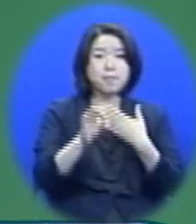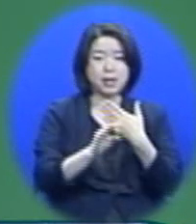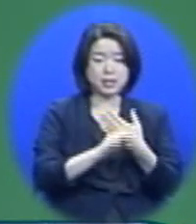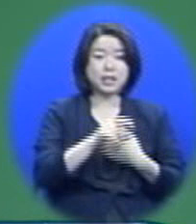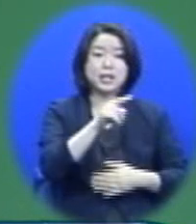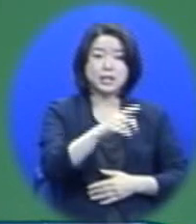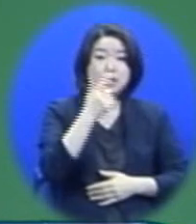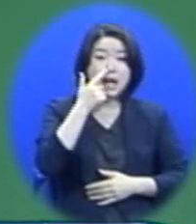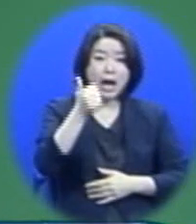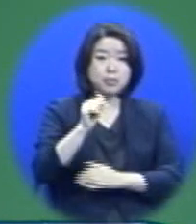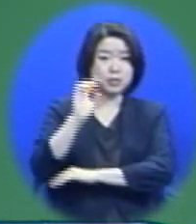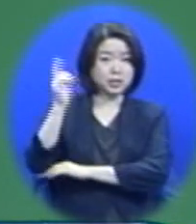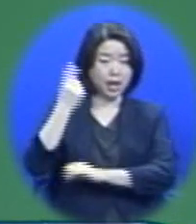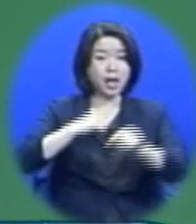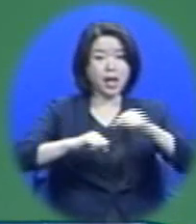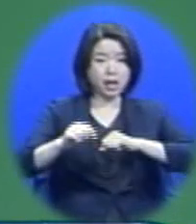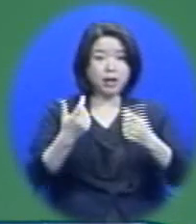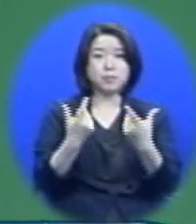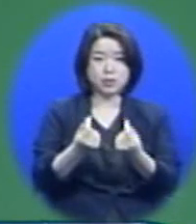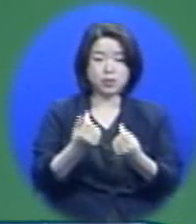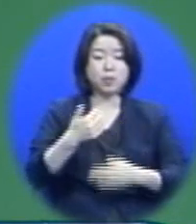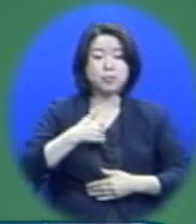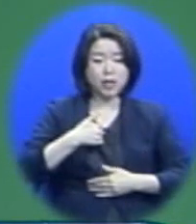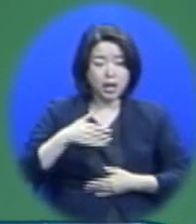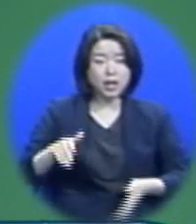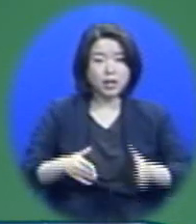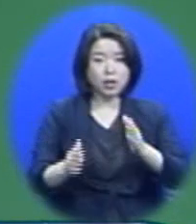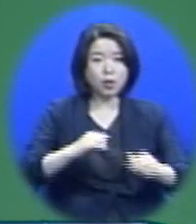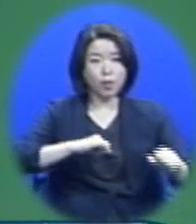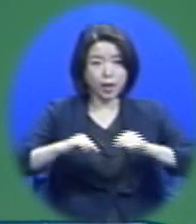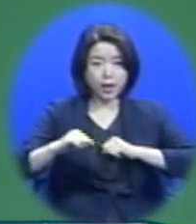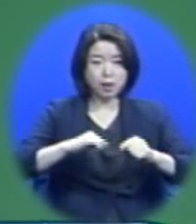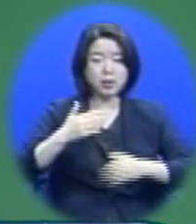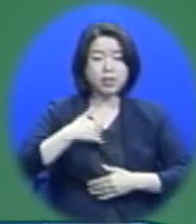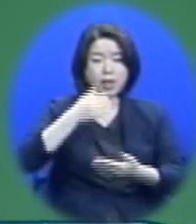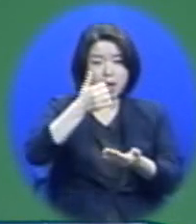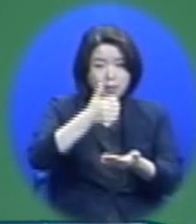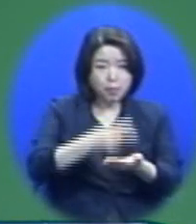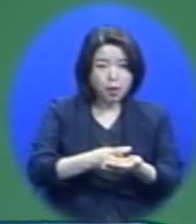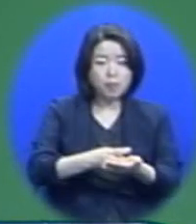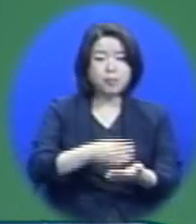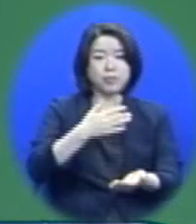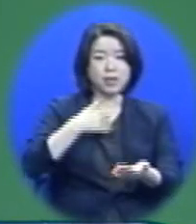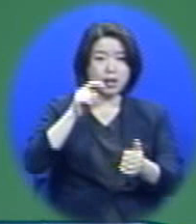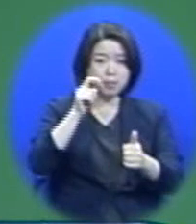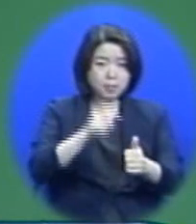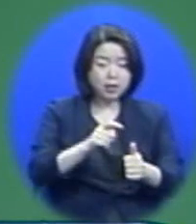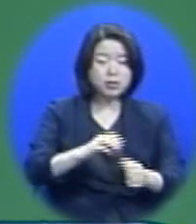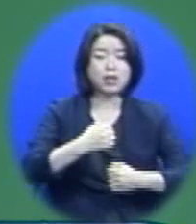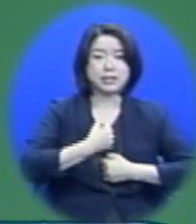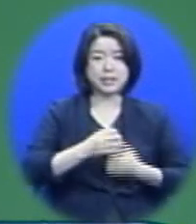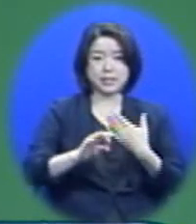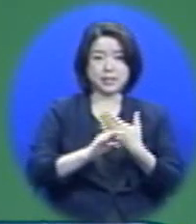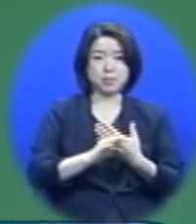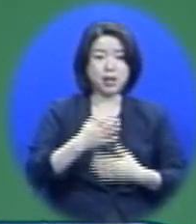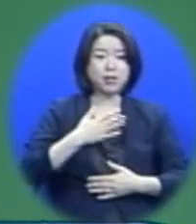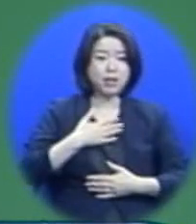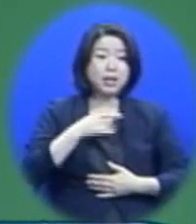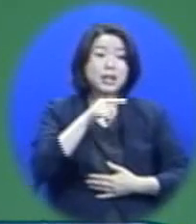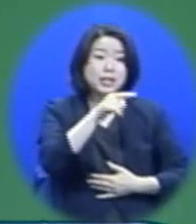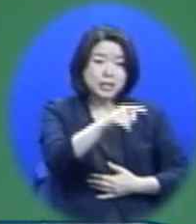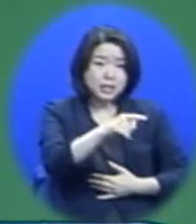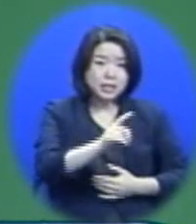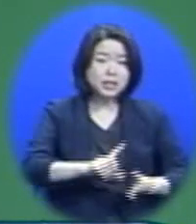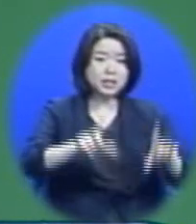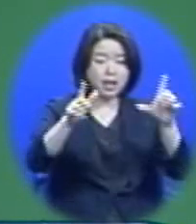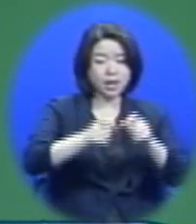내 아버지 다윗이 행한 것 같이 내 길로 행하며 내 법도와 명령을 지키면 내가 또 내 날을